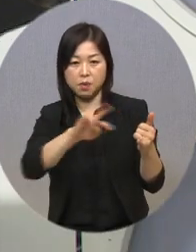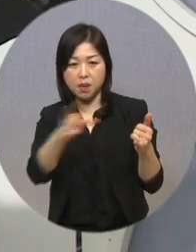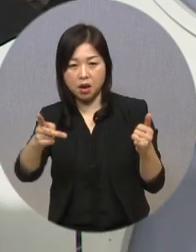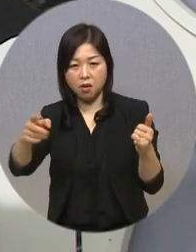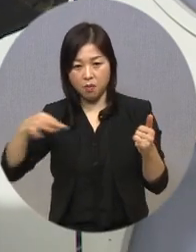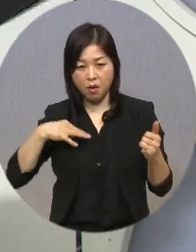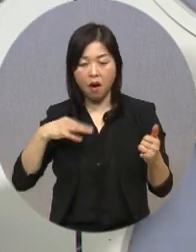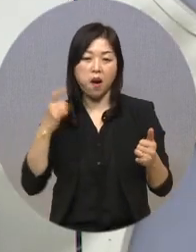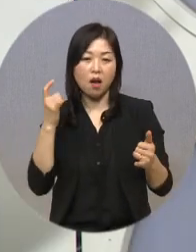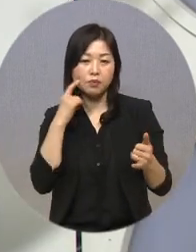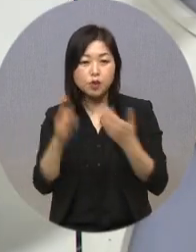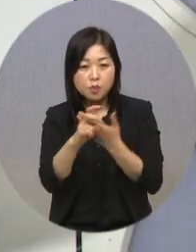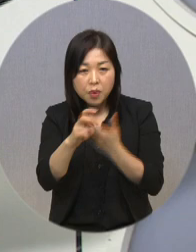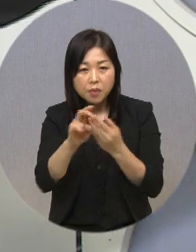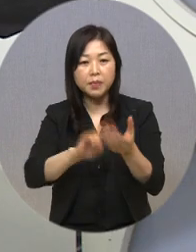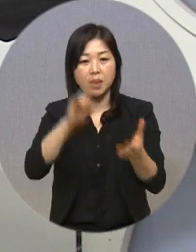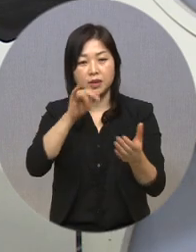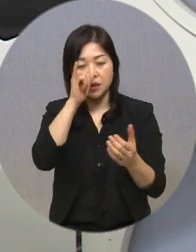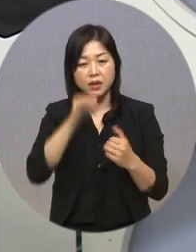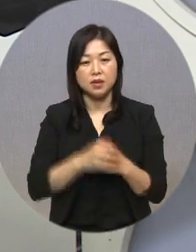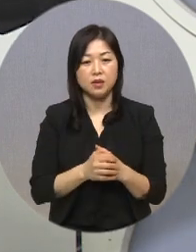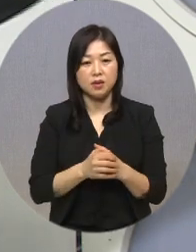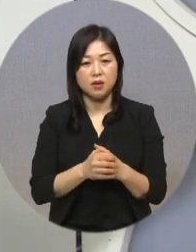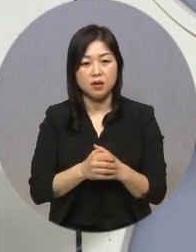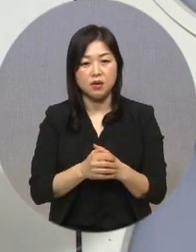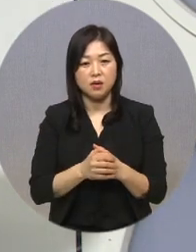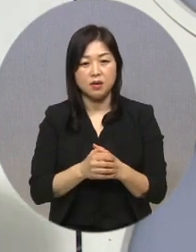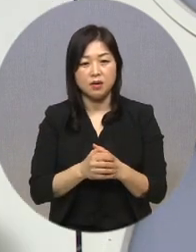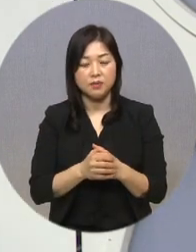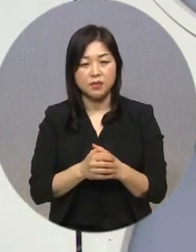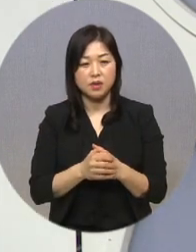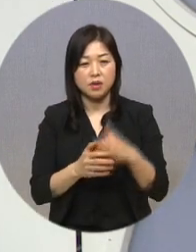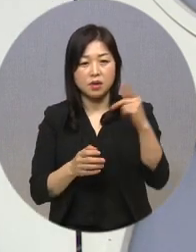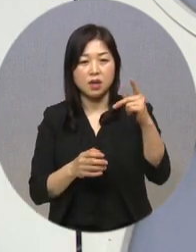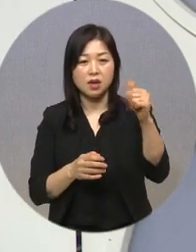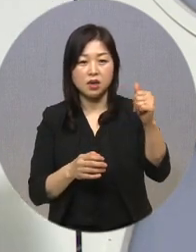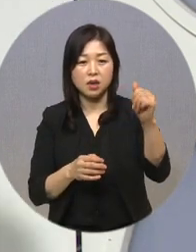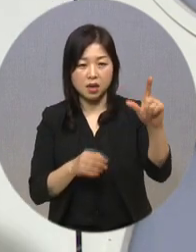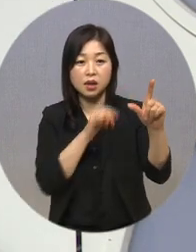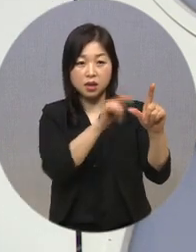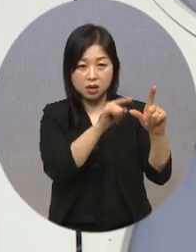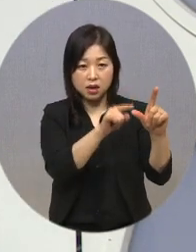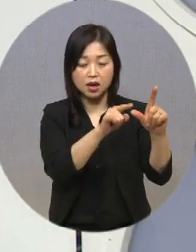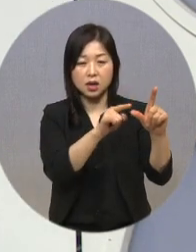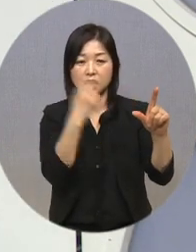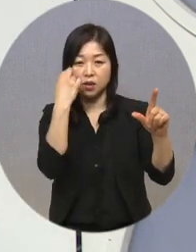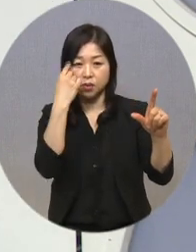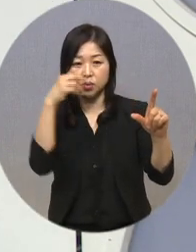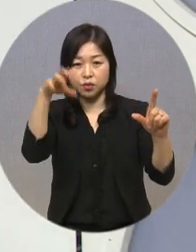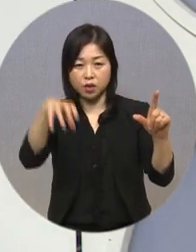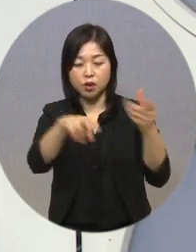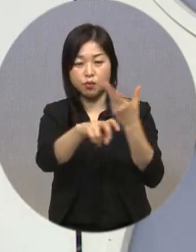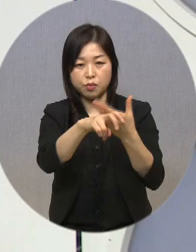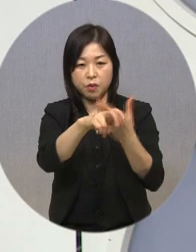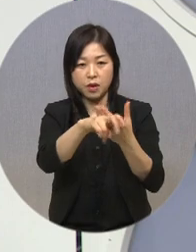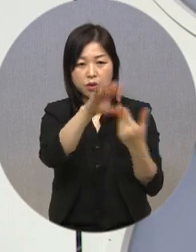드러났다고. 그러니까 칼에다가 대고 남의 미국에 불법으로 돈을